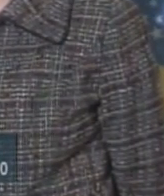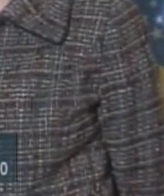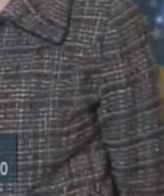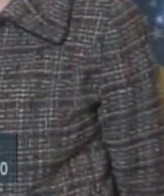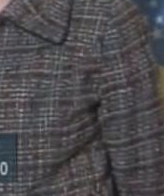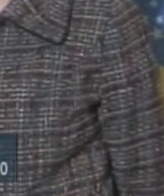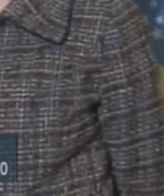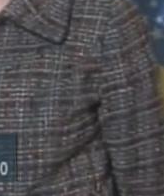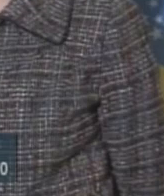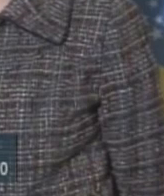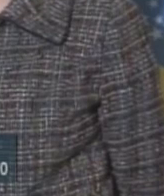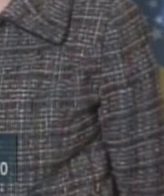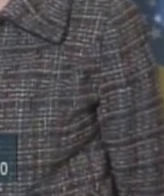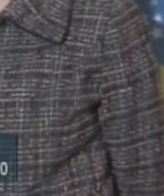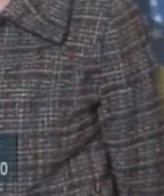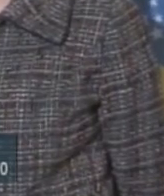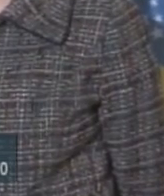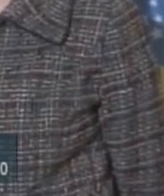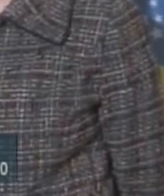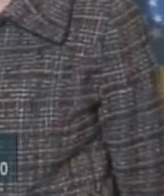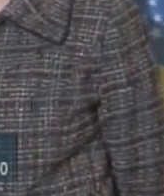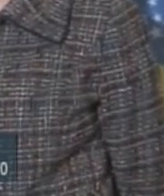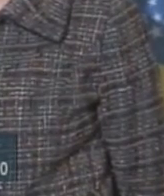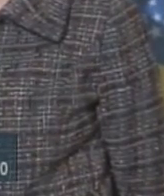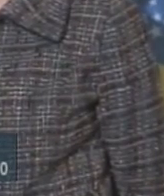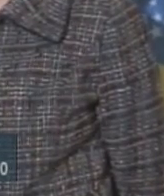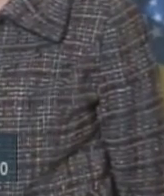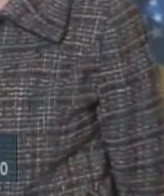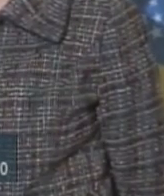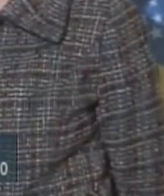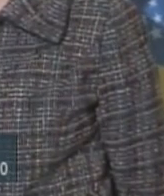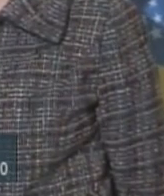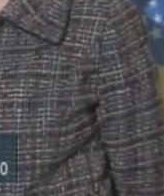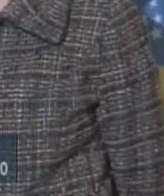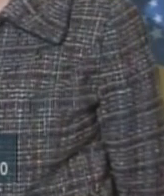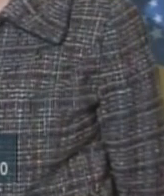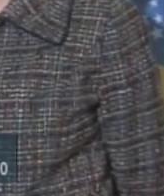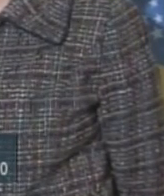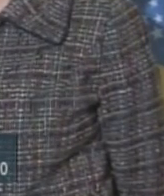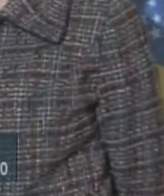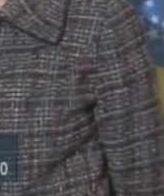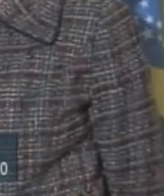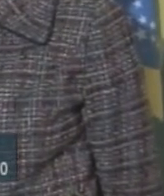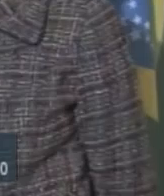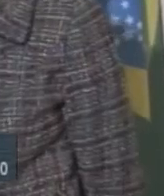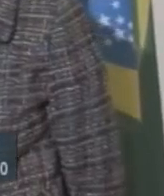радва, защото това подсказва, че тя е намерила пътя за спокойствие и стабилност.